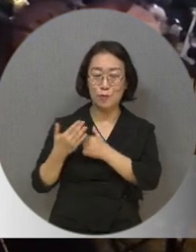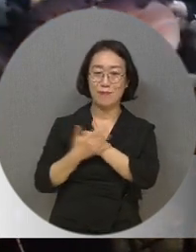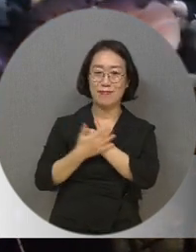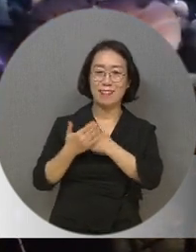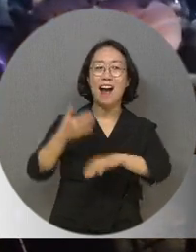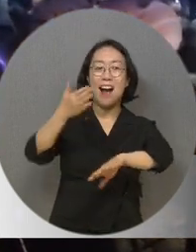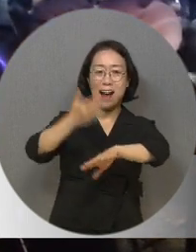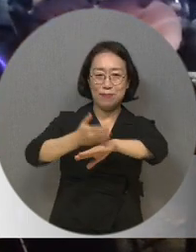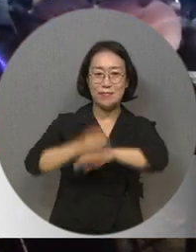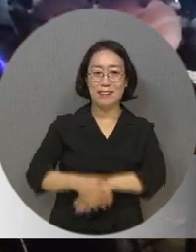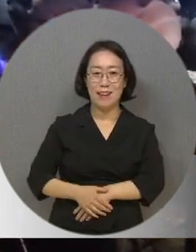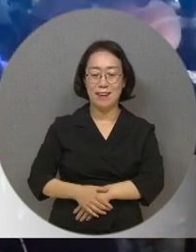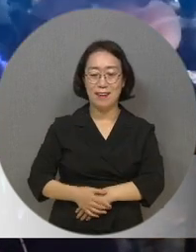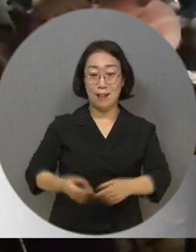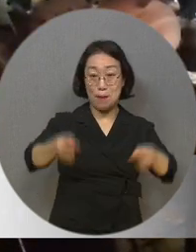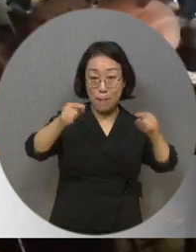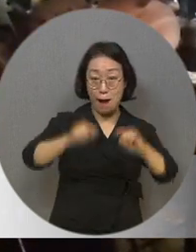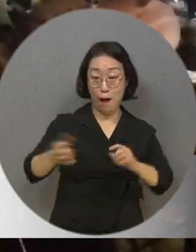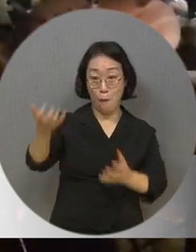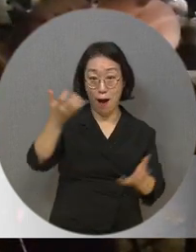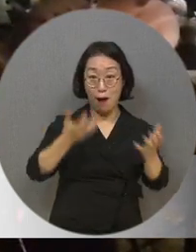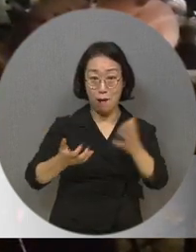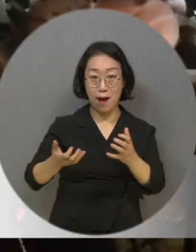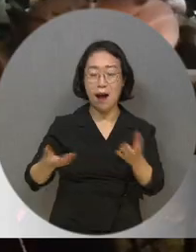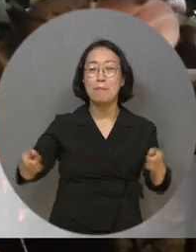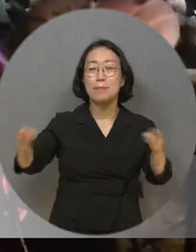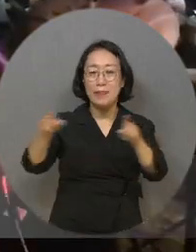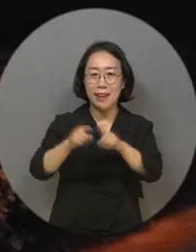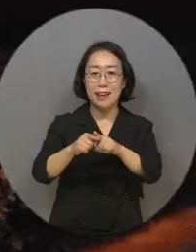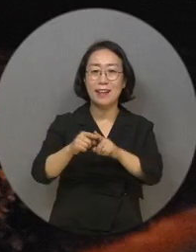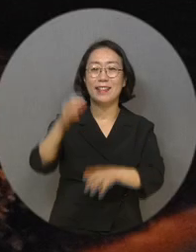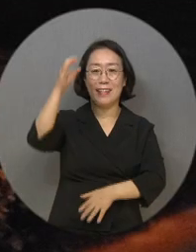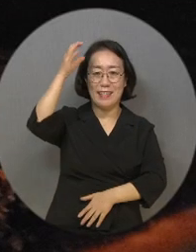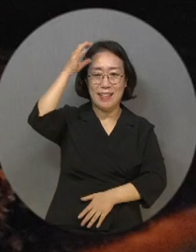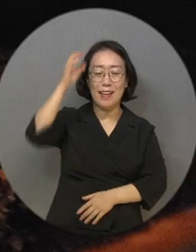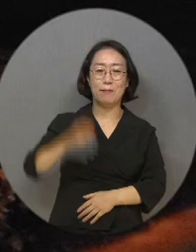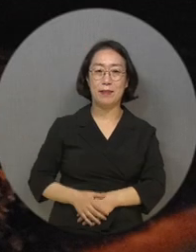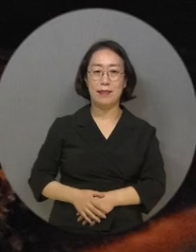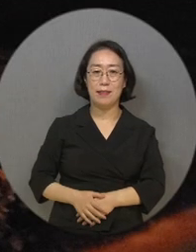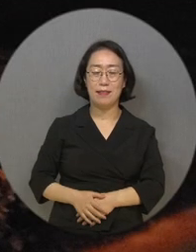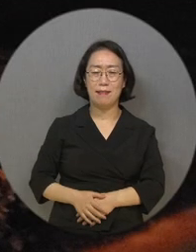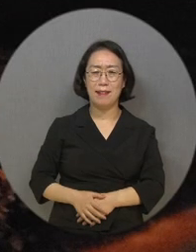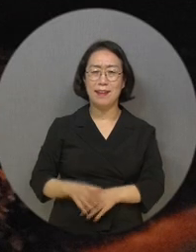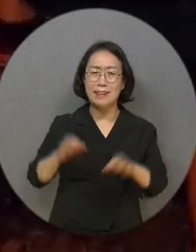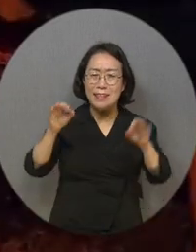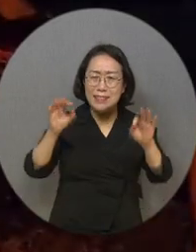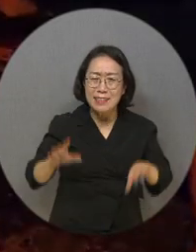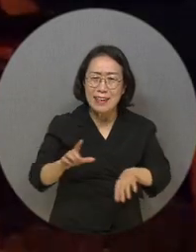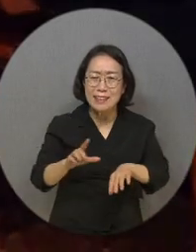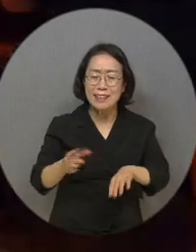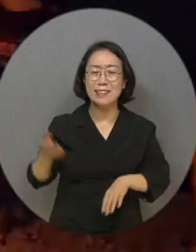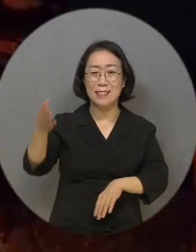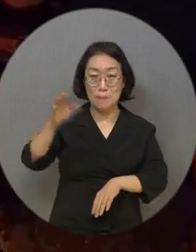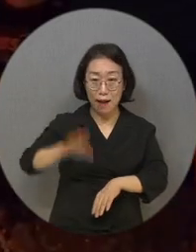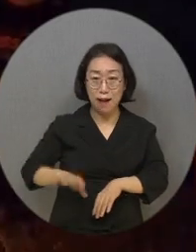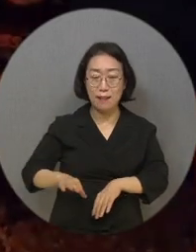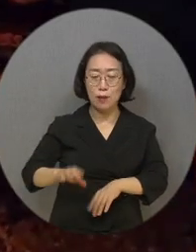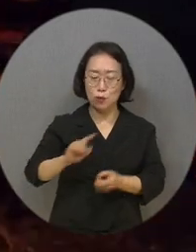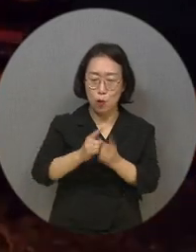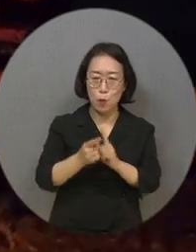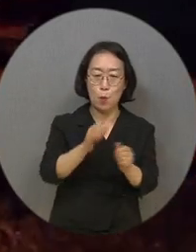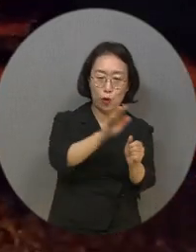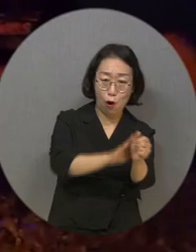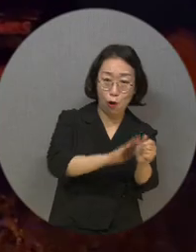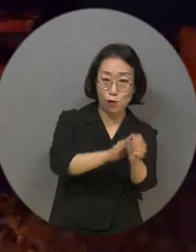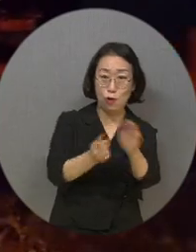감사하고 오늘 많은 사람 인천에서 함께 할 수 있기를 바라봅니다. 1박의 짧은 시간이었지만 서로에게 큰 힘이